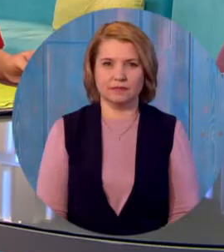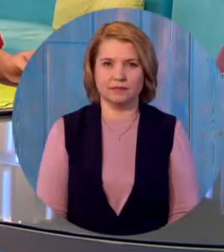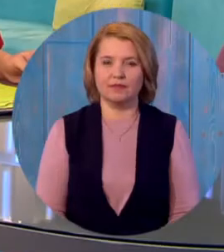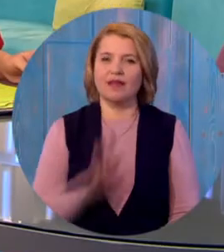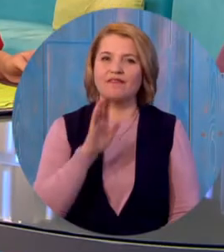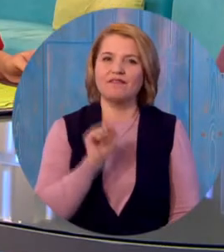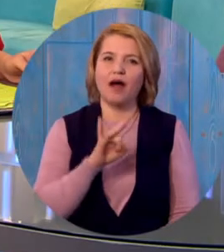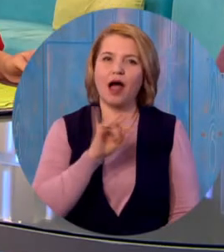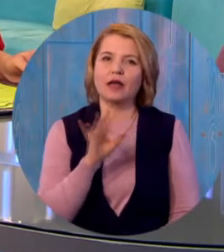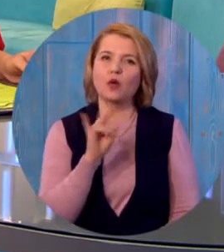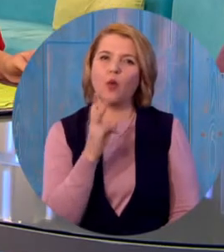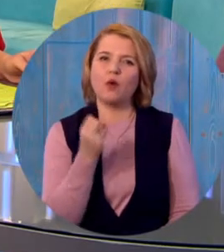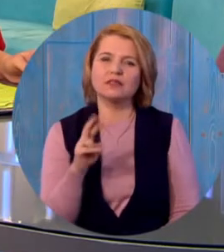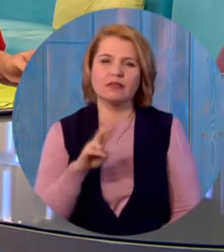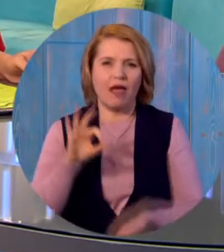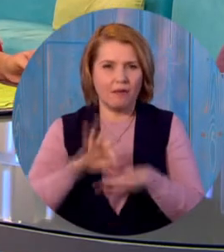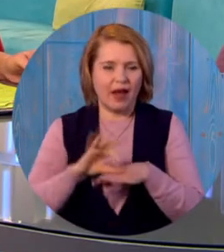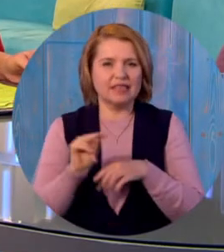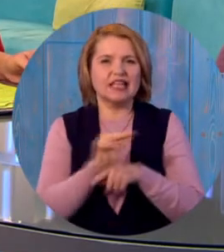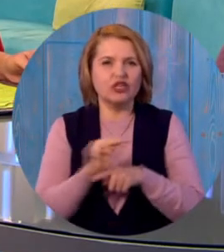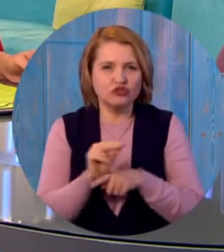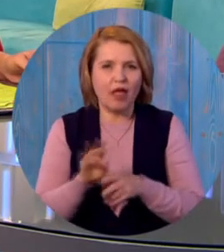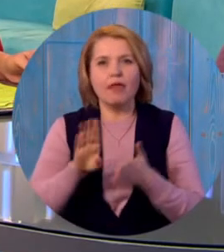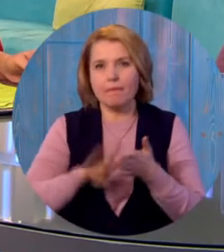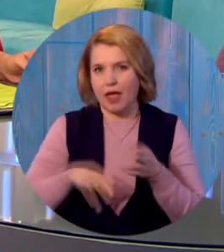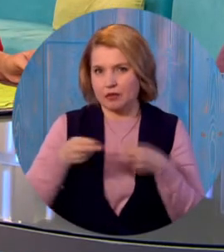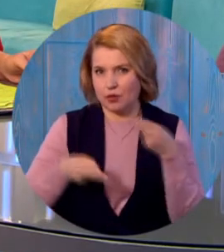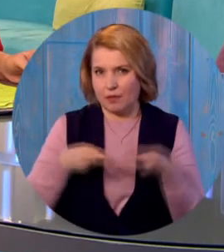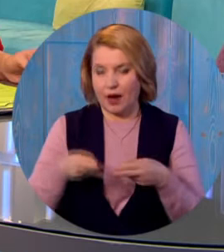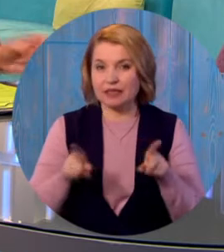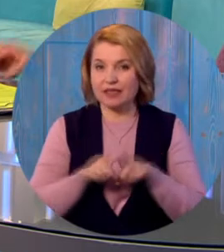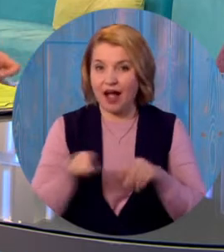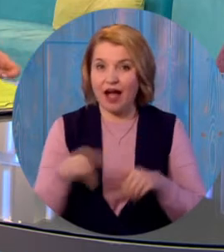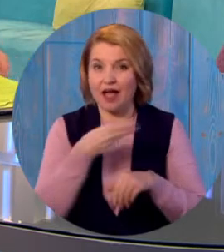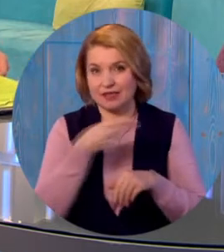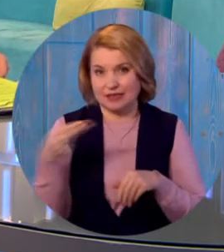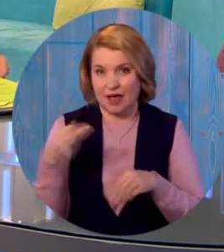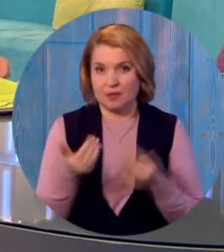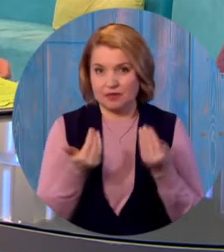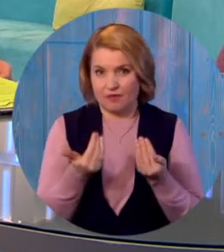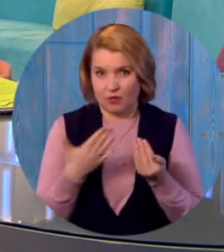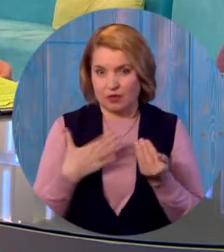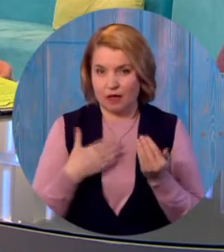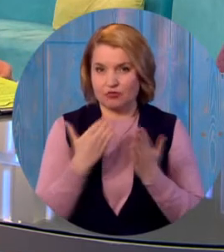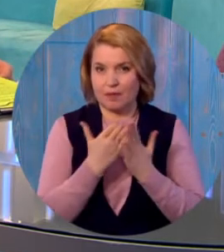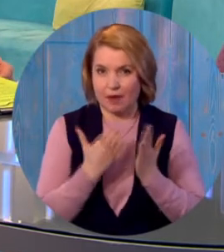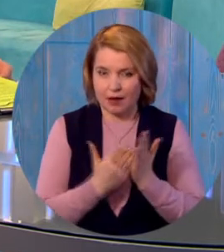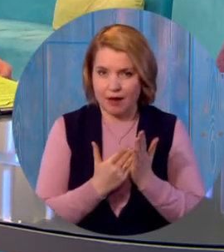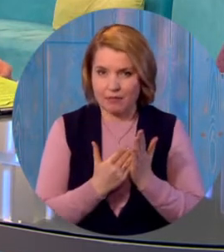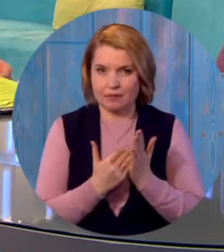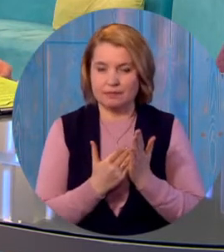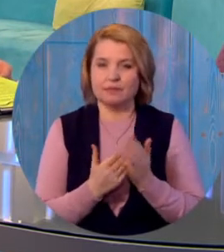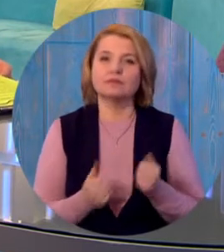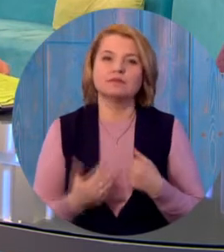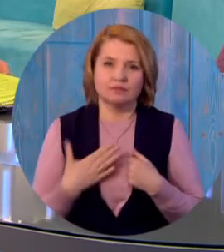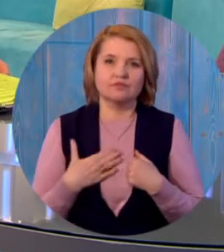Варикозная болезнь, скрытые симптомы лечения без операции. Такова тема полезной консультации. Мы вновь в прямом эфире. Николай Растворцев, Ксения Бобрикова